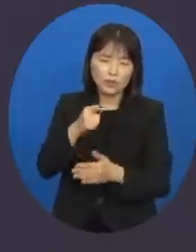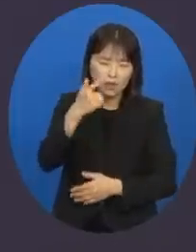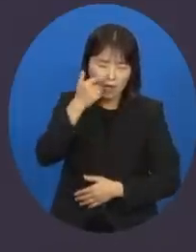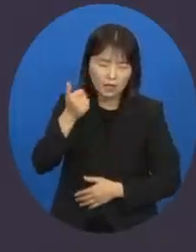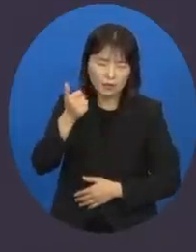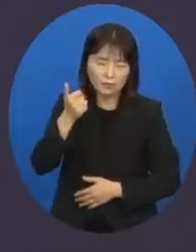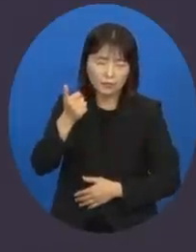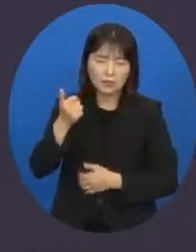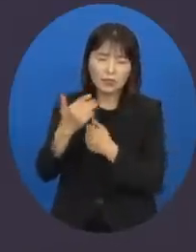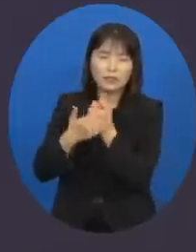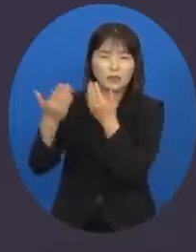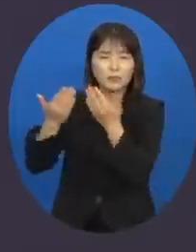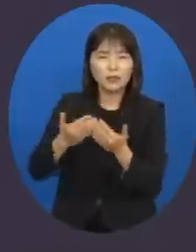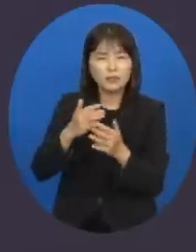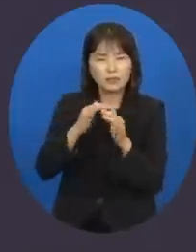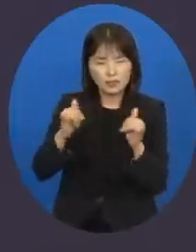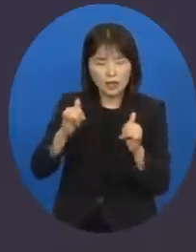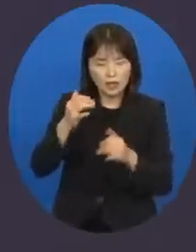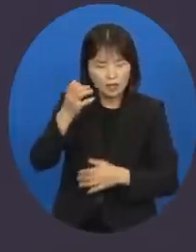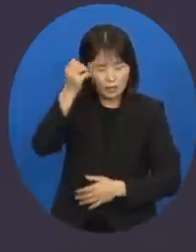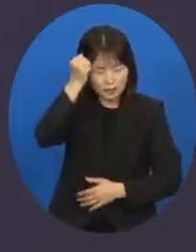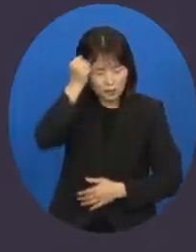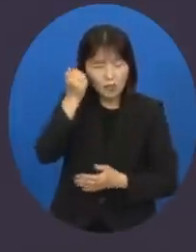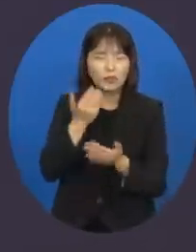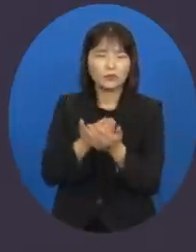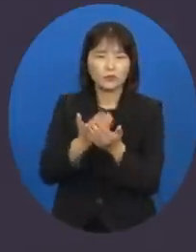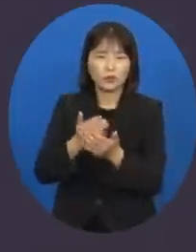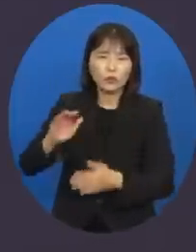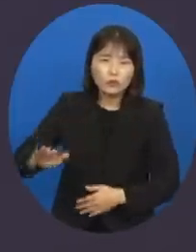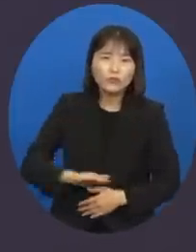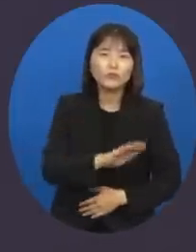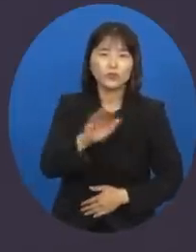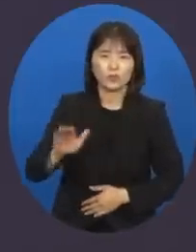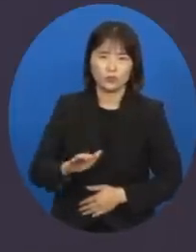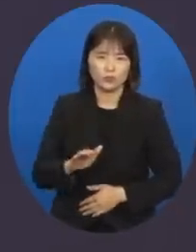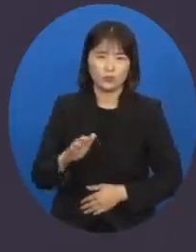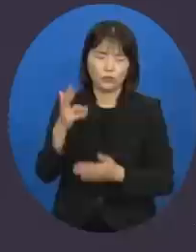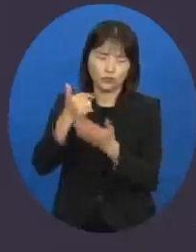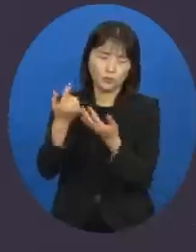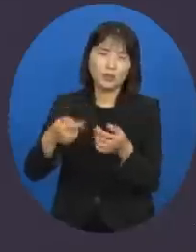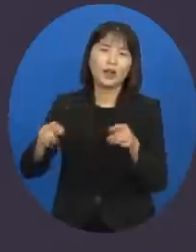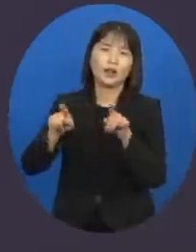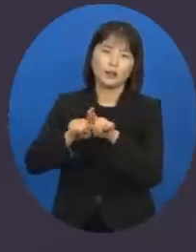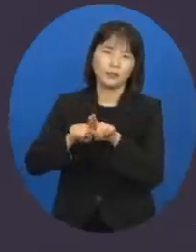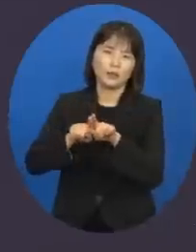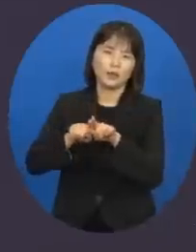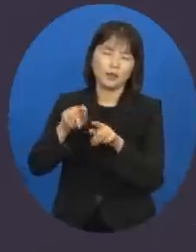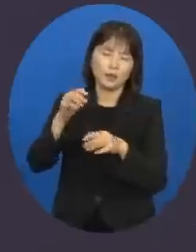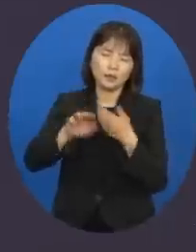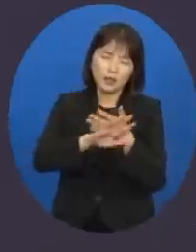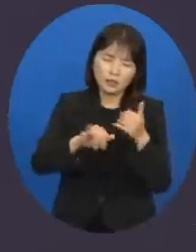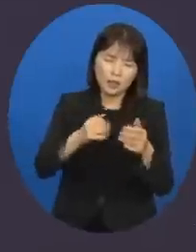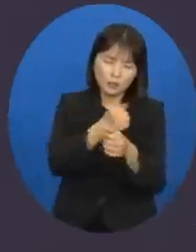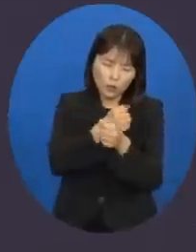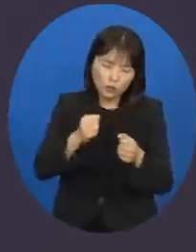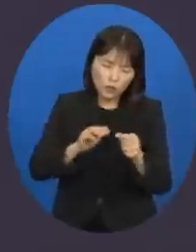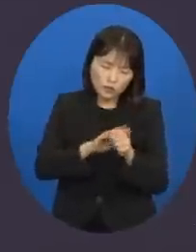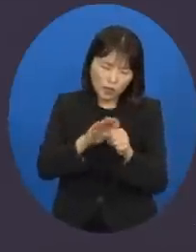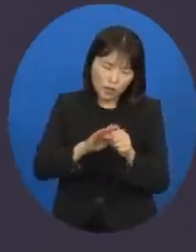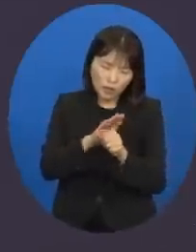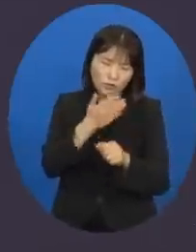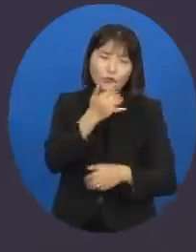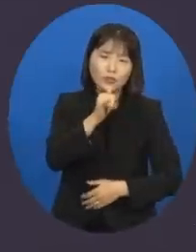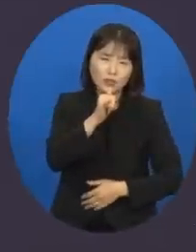삶을 잊지 않게 하여 주시옵시고 아버지 우리도 그렇게 주님과 함께 주여 누군가를 용서하고 사랑하며 나아갈 수